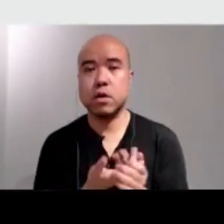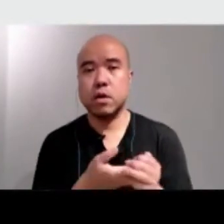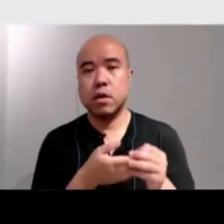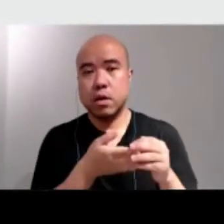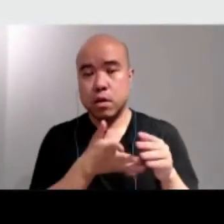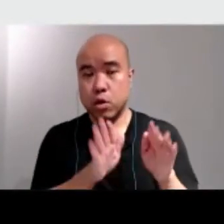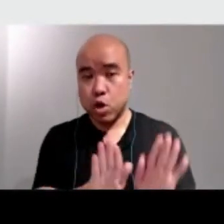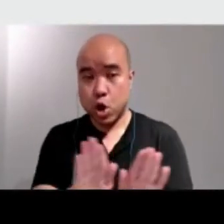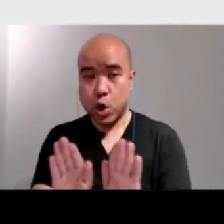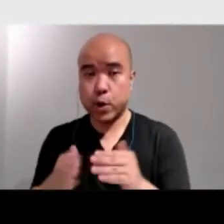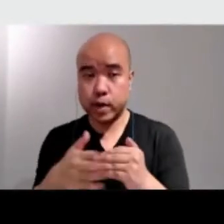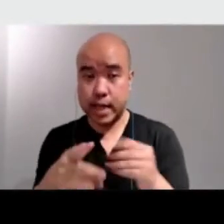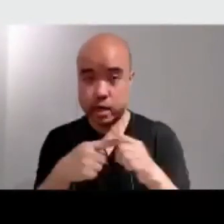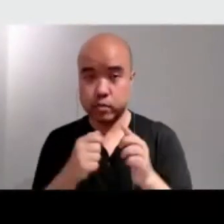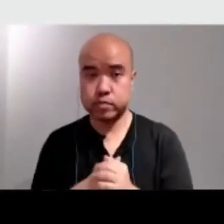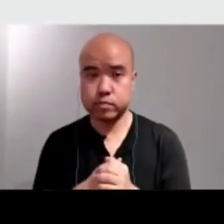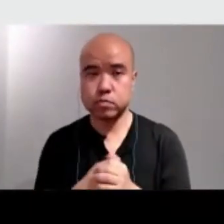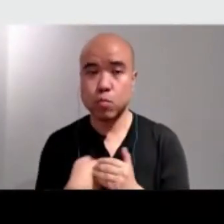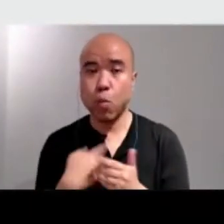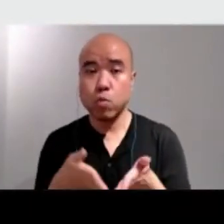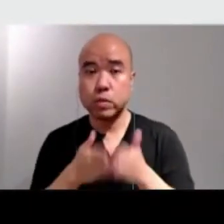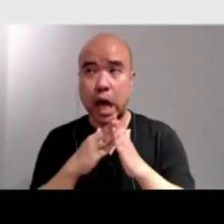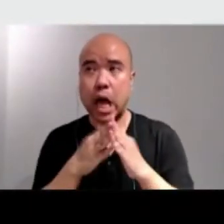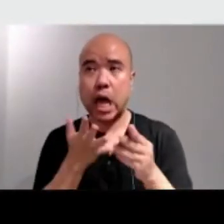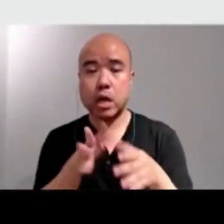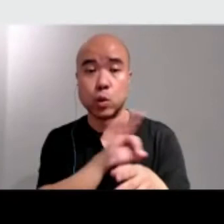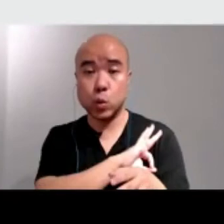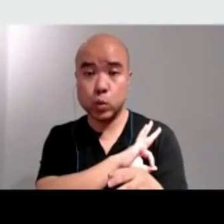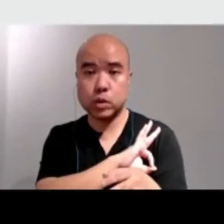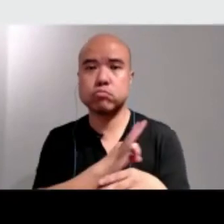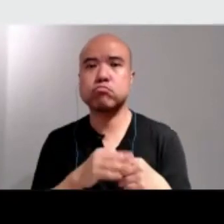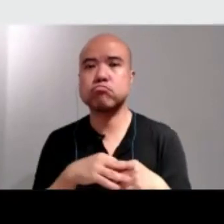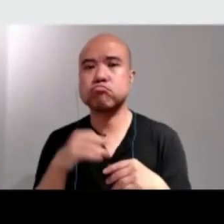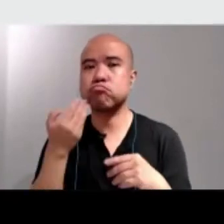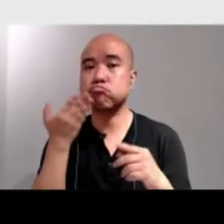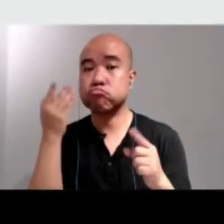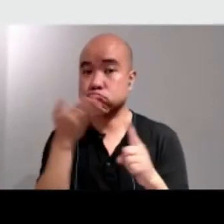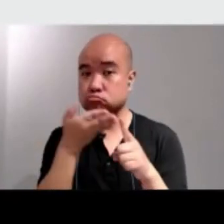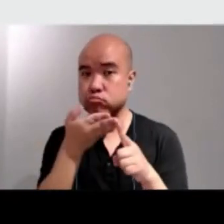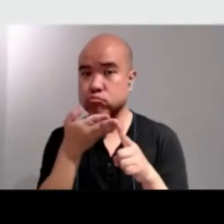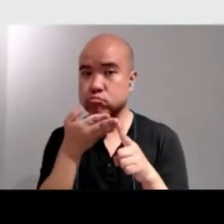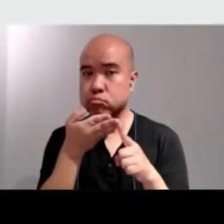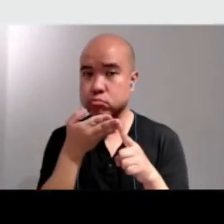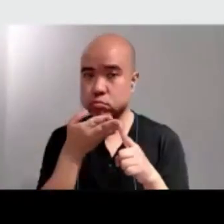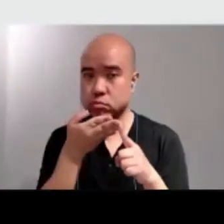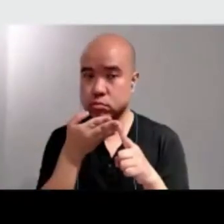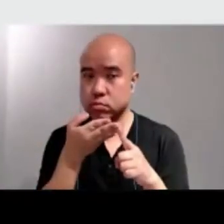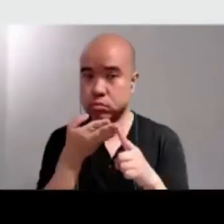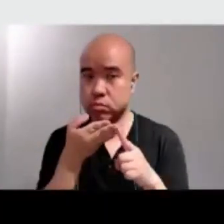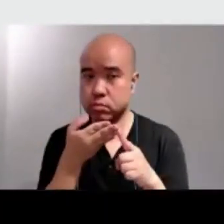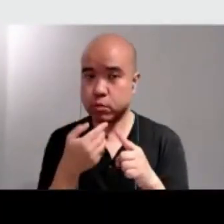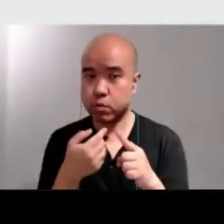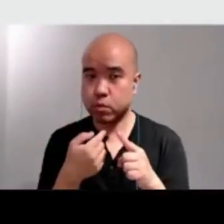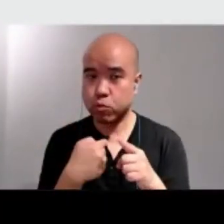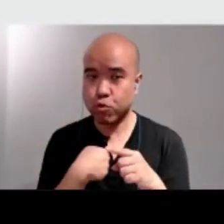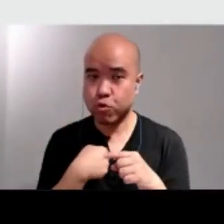人的。那你一開始也是我開始善遊的這個理念，就是我覺得首先我自己本身是在旅遊業旅遊界